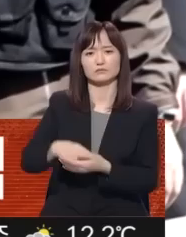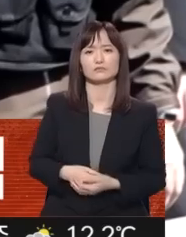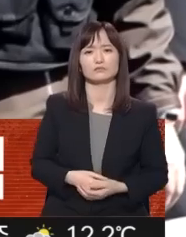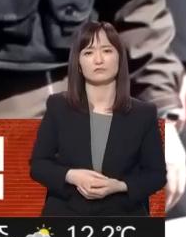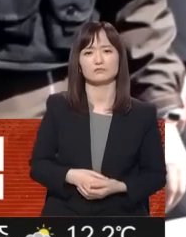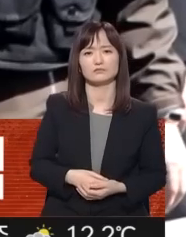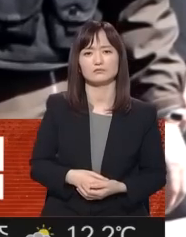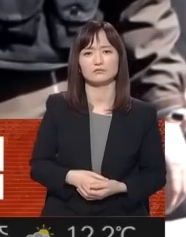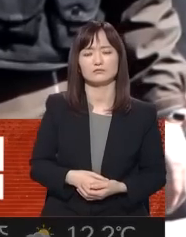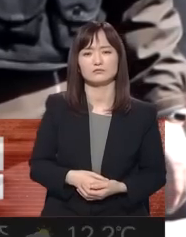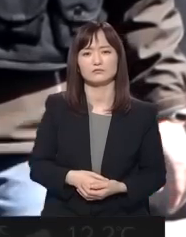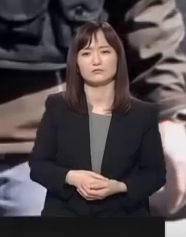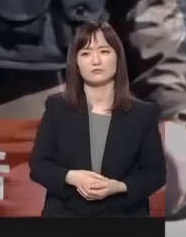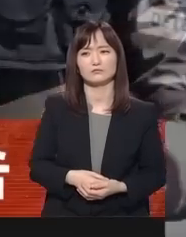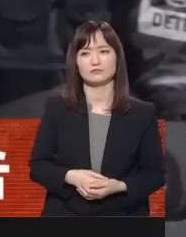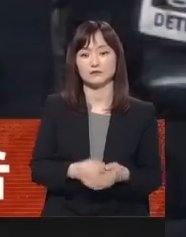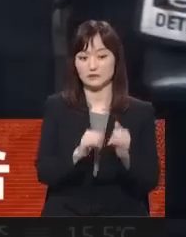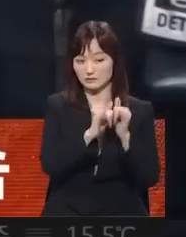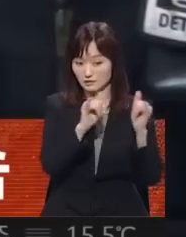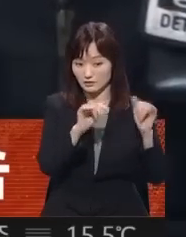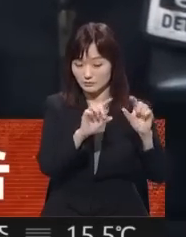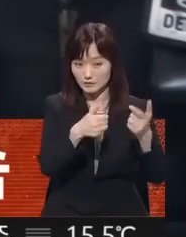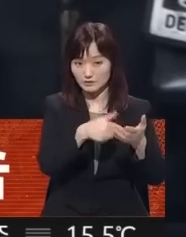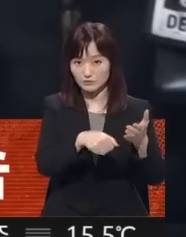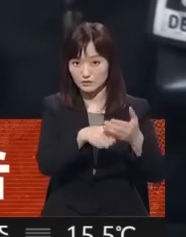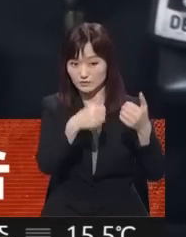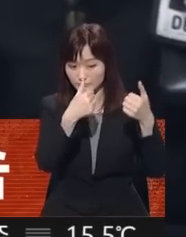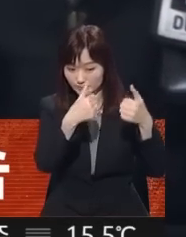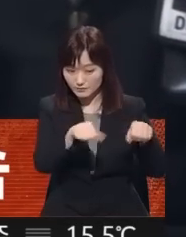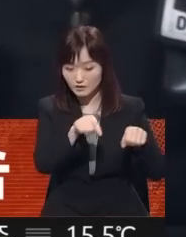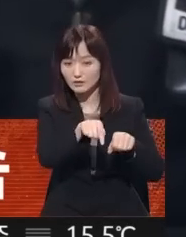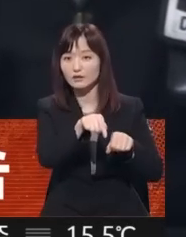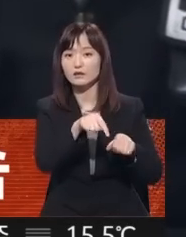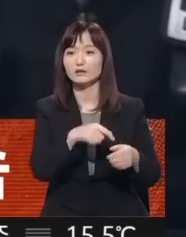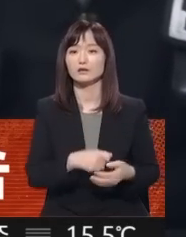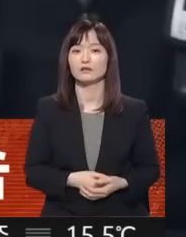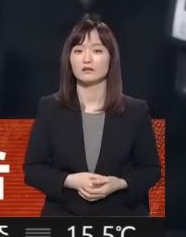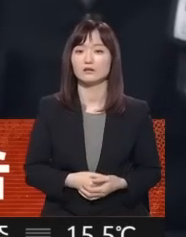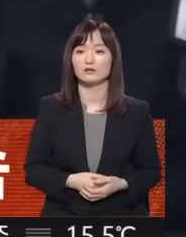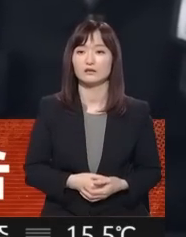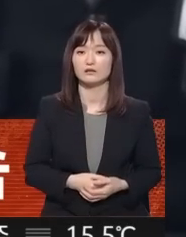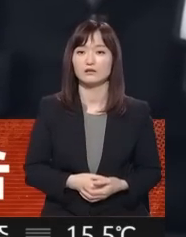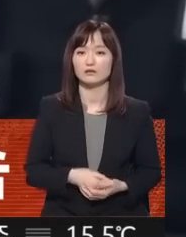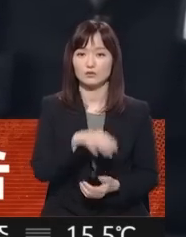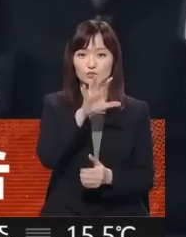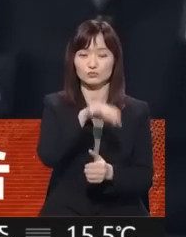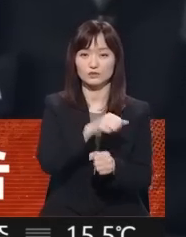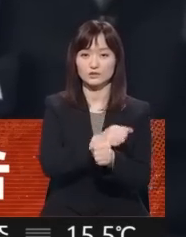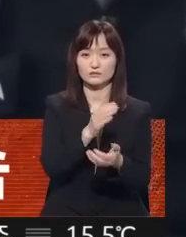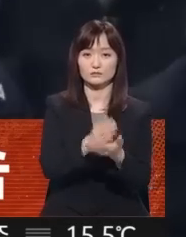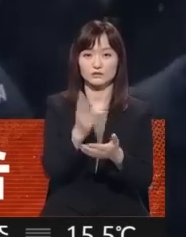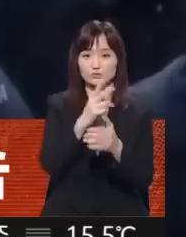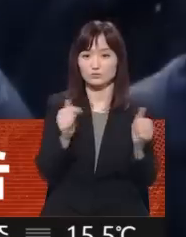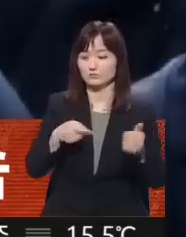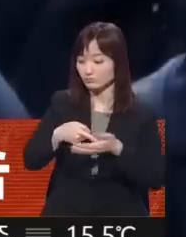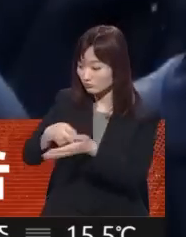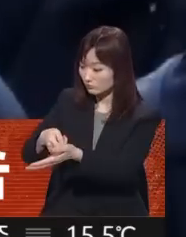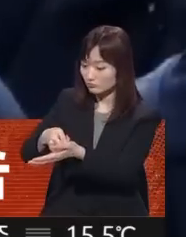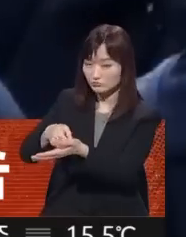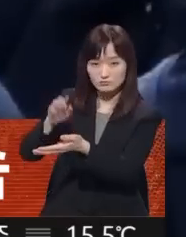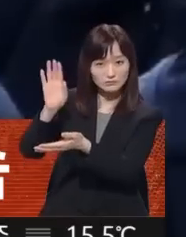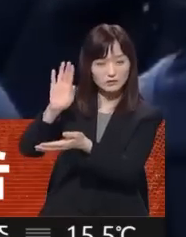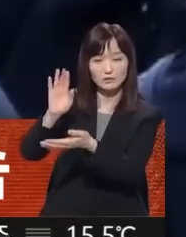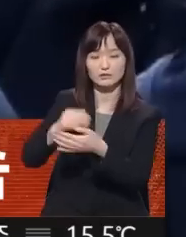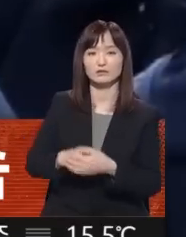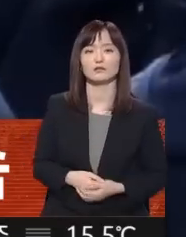사실 사람이 아닌 물건을 부수는 것 가지고 부정적까지 청구가 되는 경우를 흔치는 않는데네